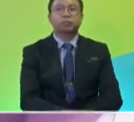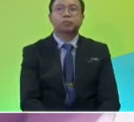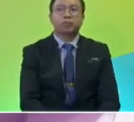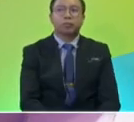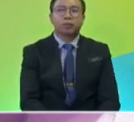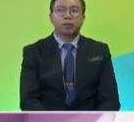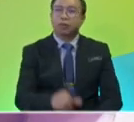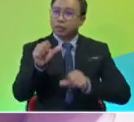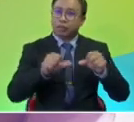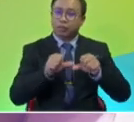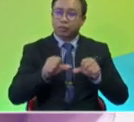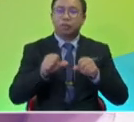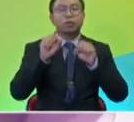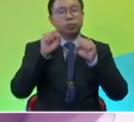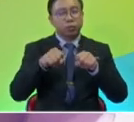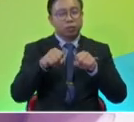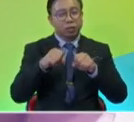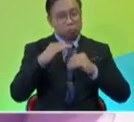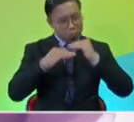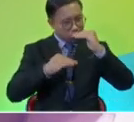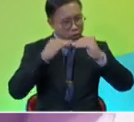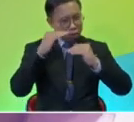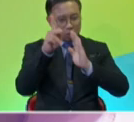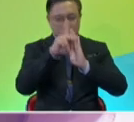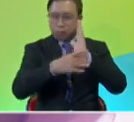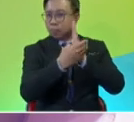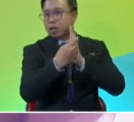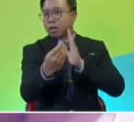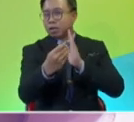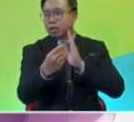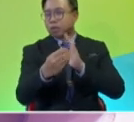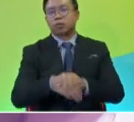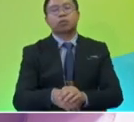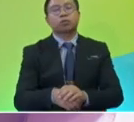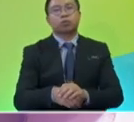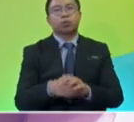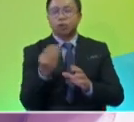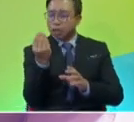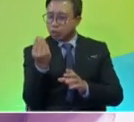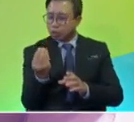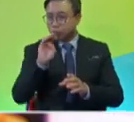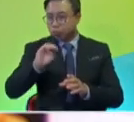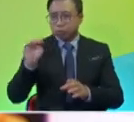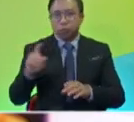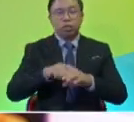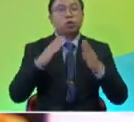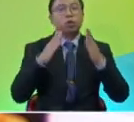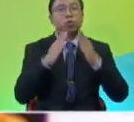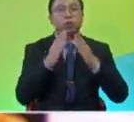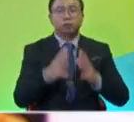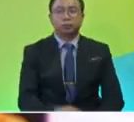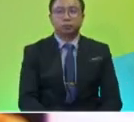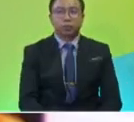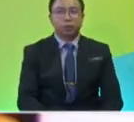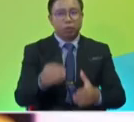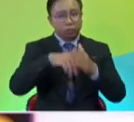okey aktiviti ni juga dapat meningkatkan kemahiran motor halus murid-murid dekat rumah ha jadi kita masukkan